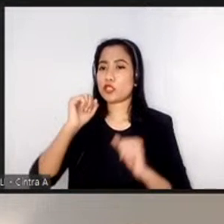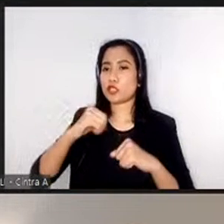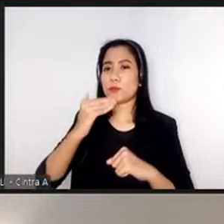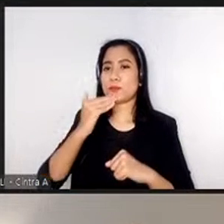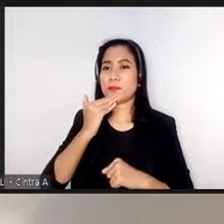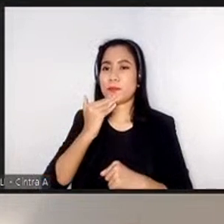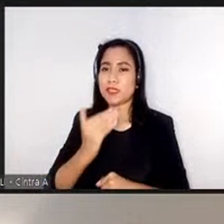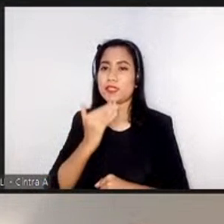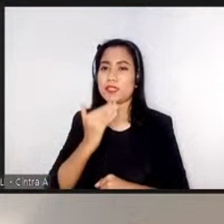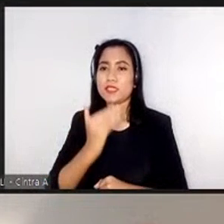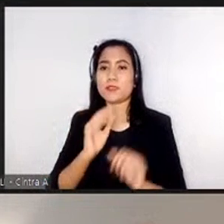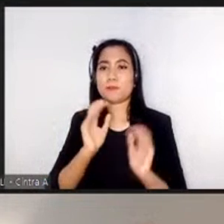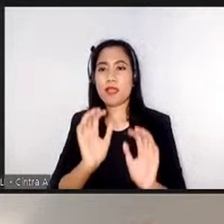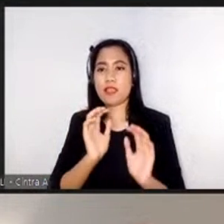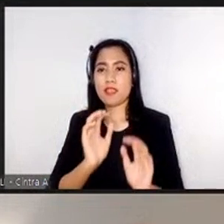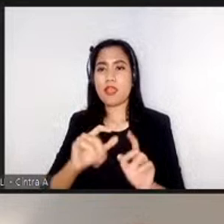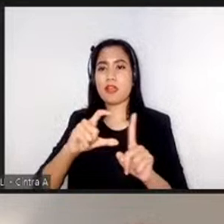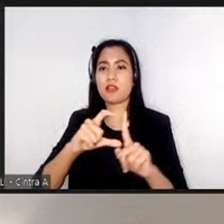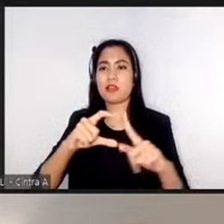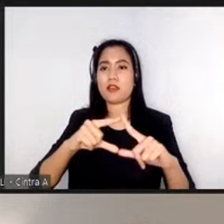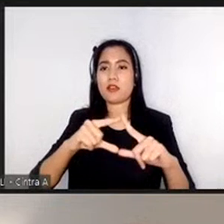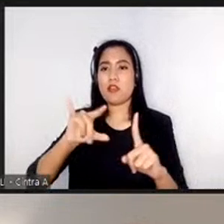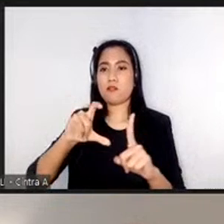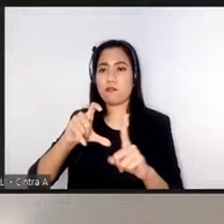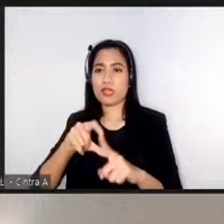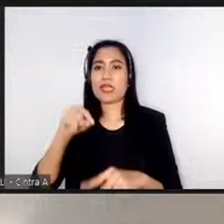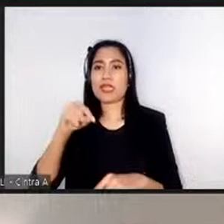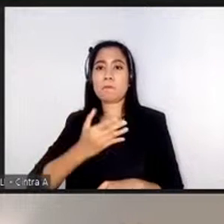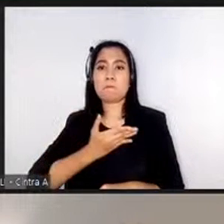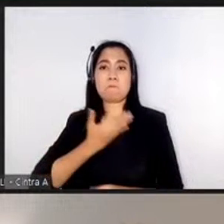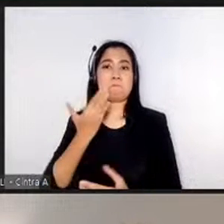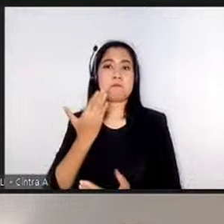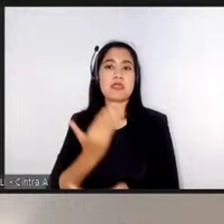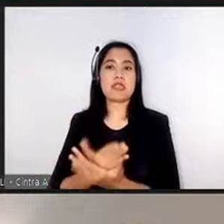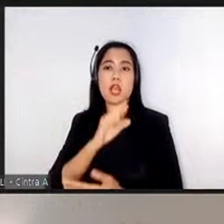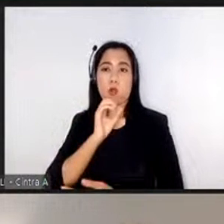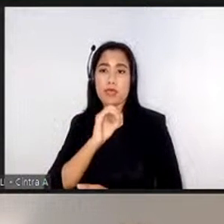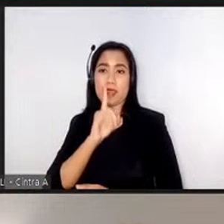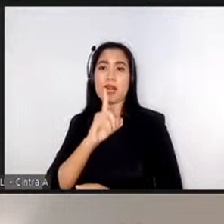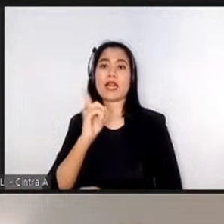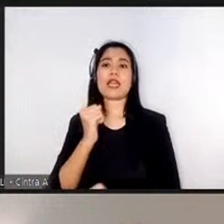bang David berikutnya Saya ingin minta komentar dari Miss gilin